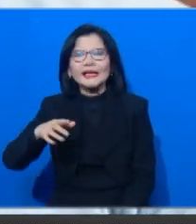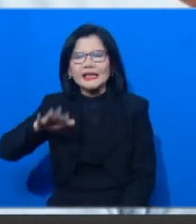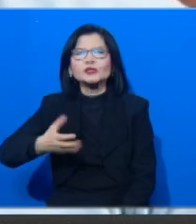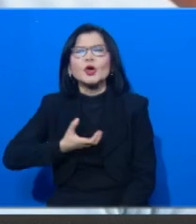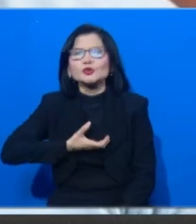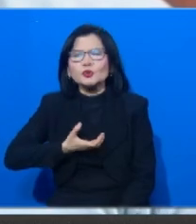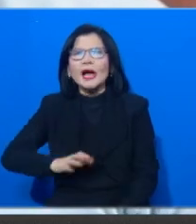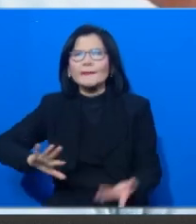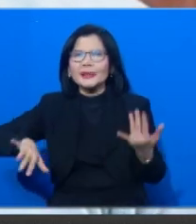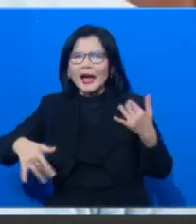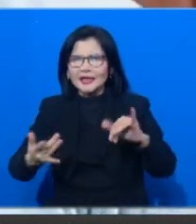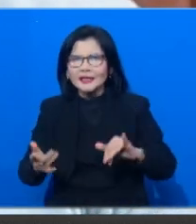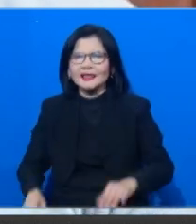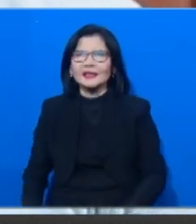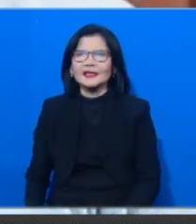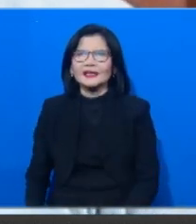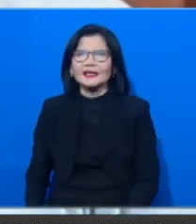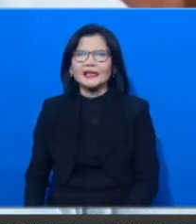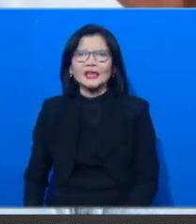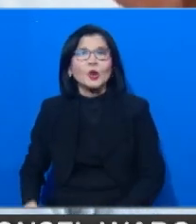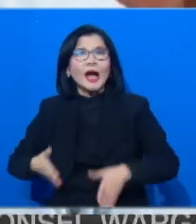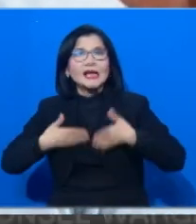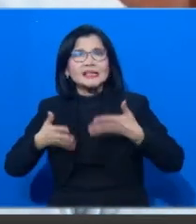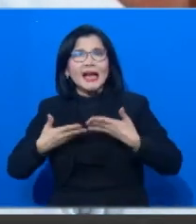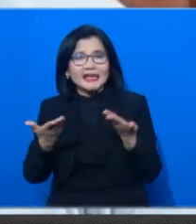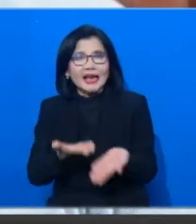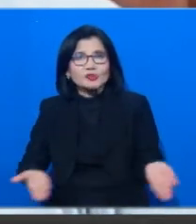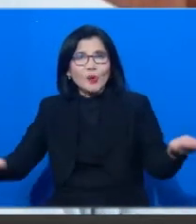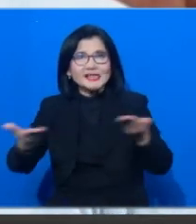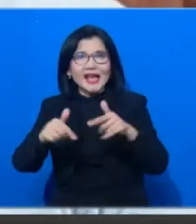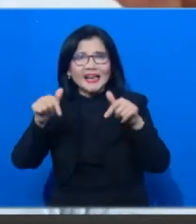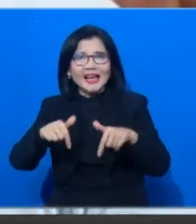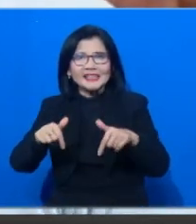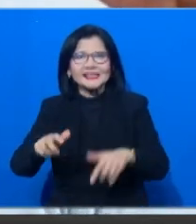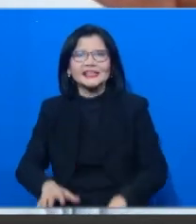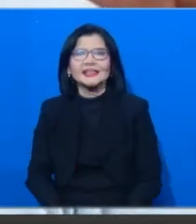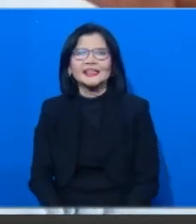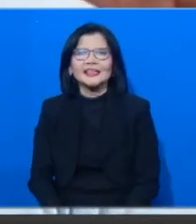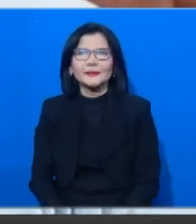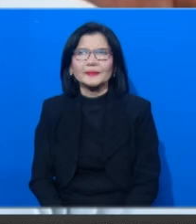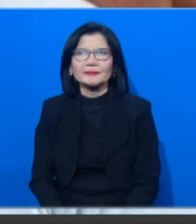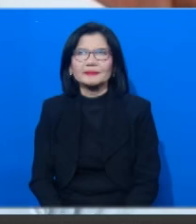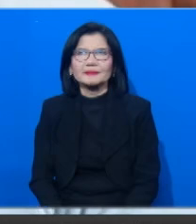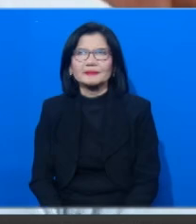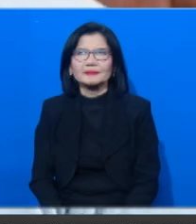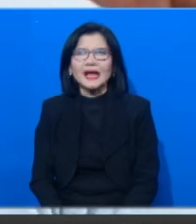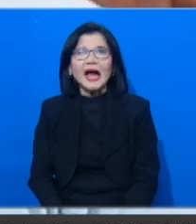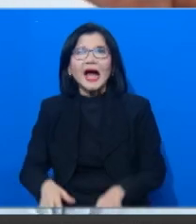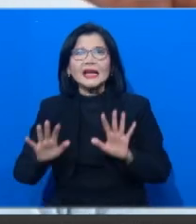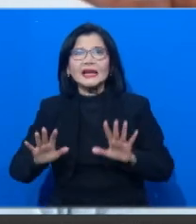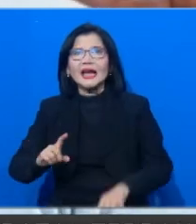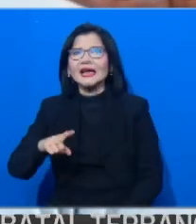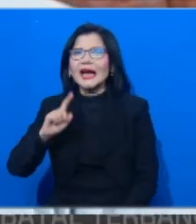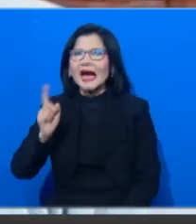juga. Habis itu senang dengan senang dengan kegiatan menari. Jadi anak-anak kalau setiap